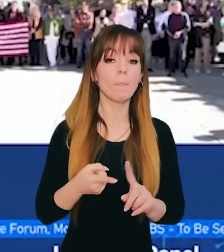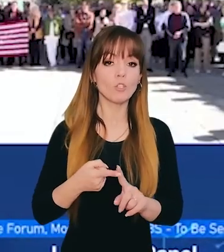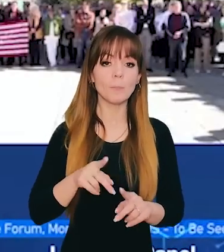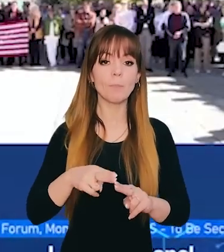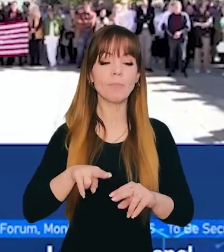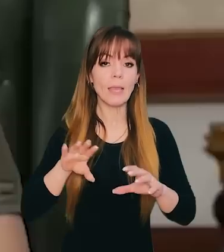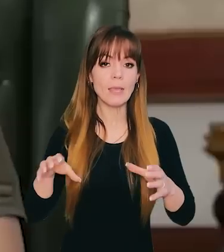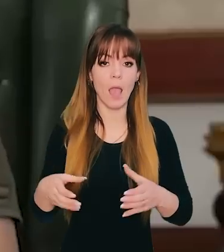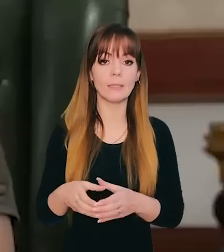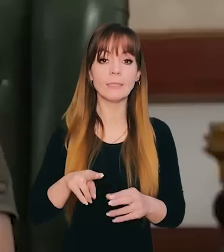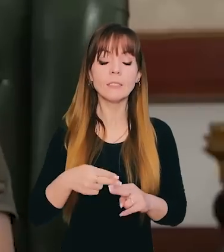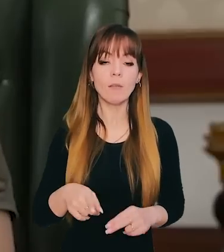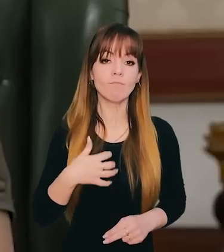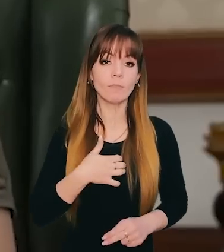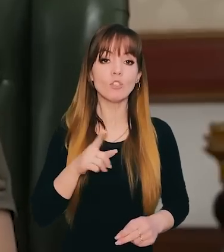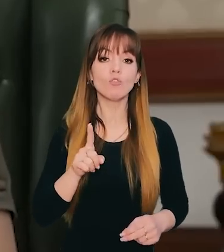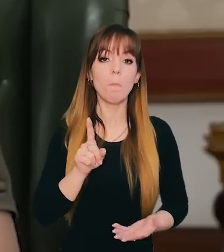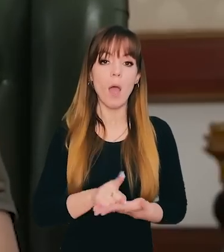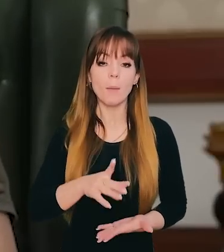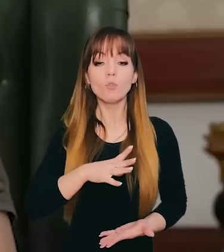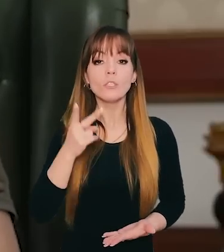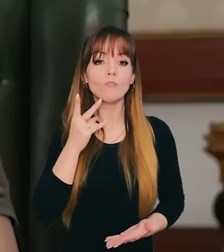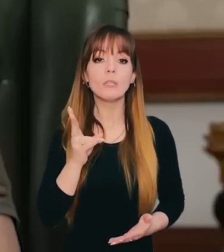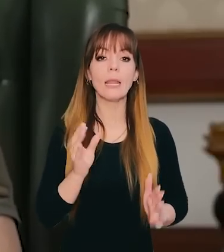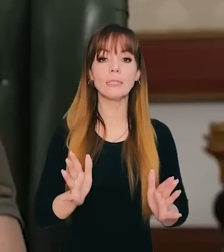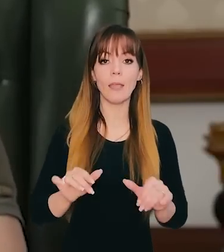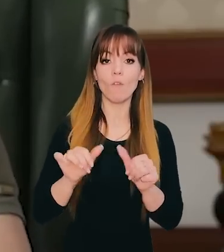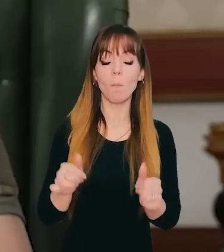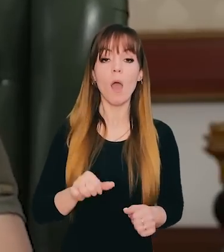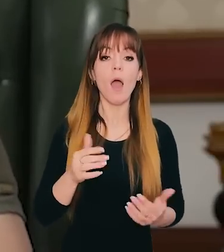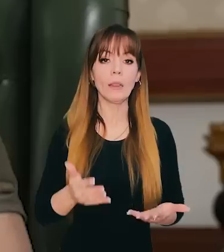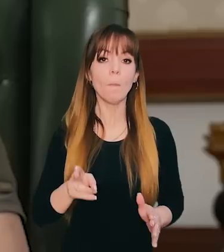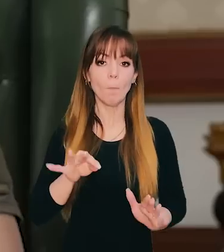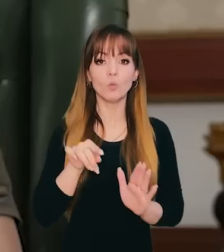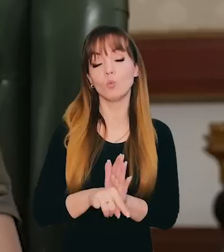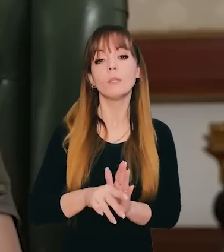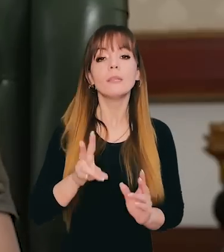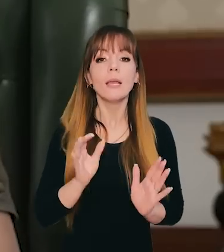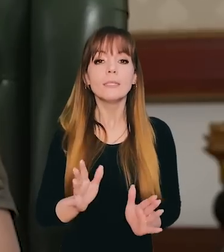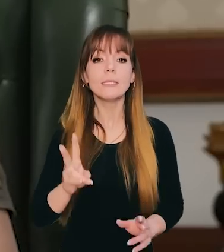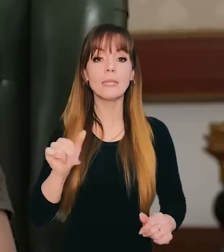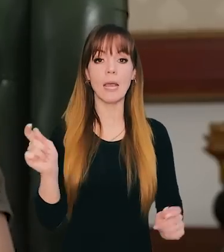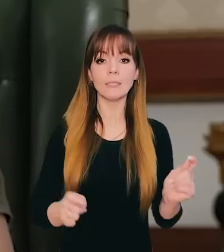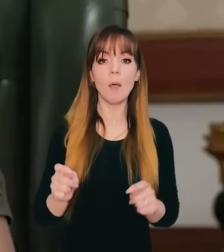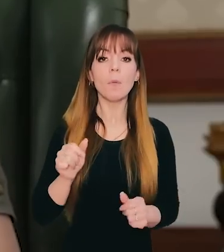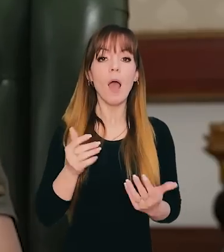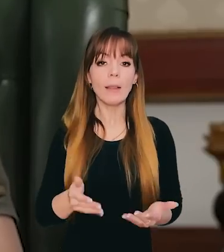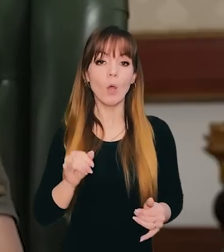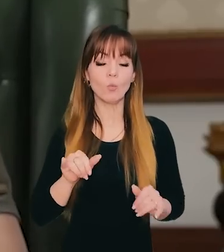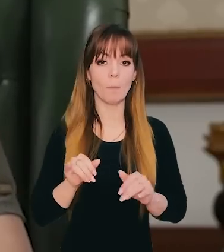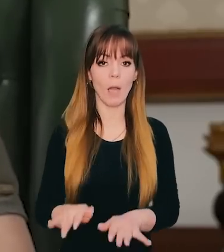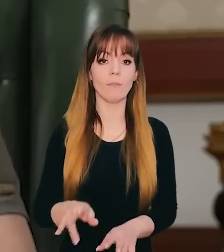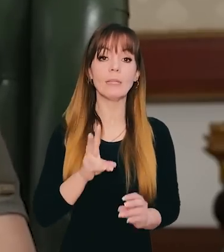єдність це фундамент це те що має бути завжди не тільки формально але й по суті не тільки на